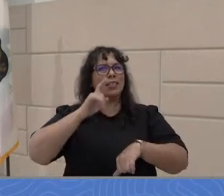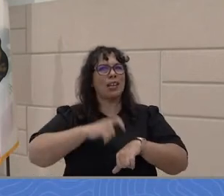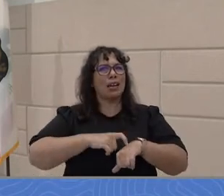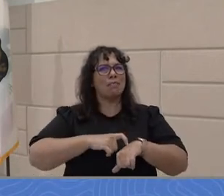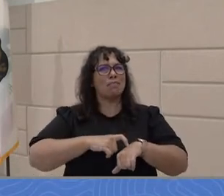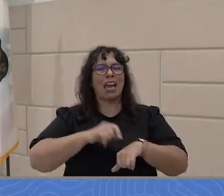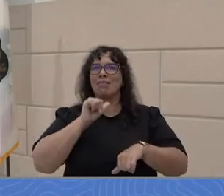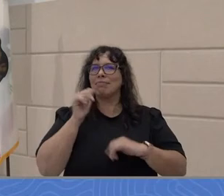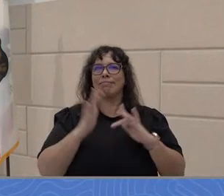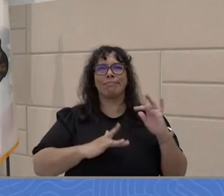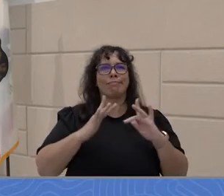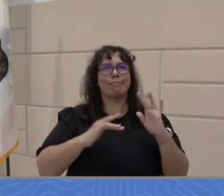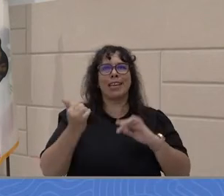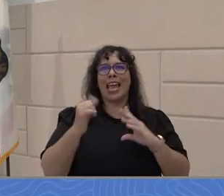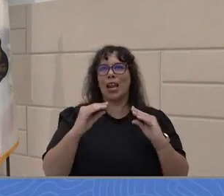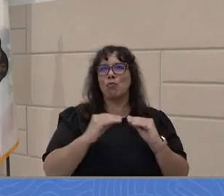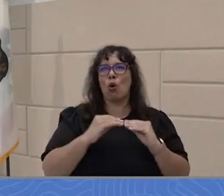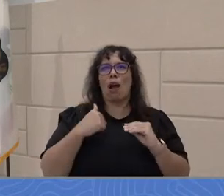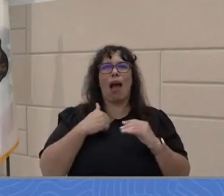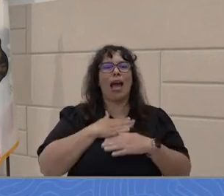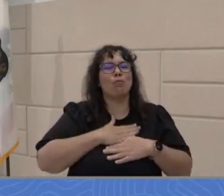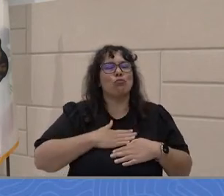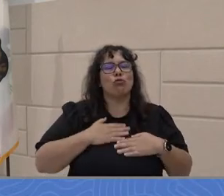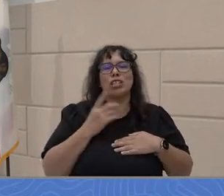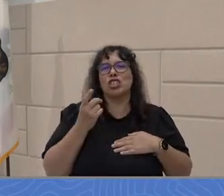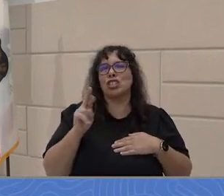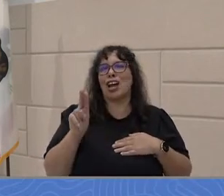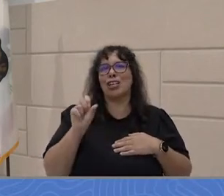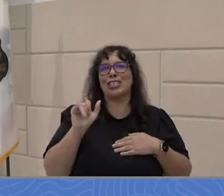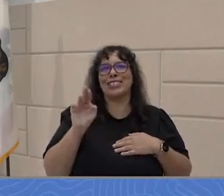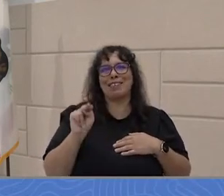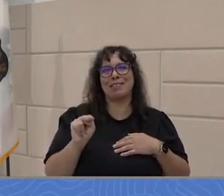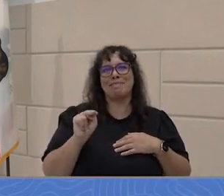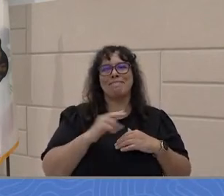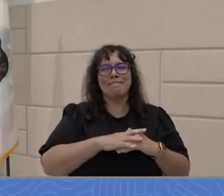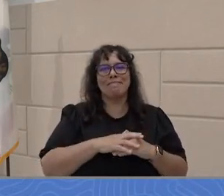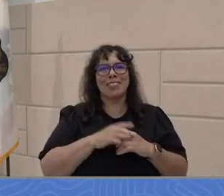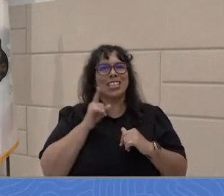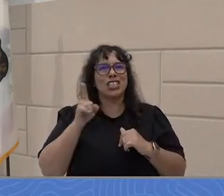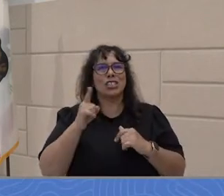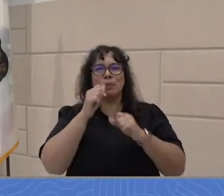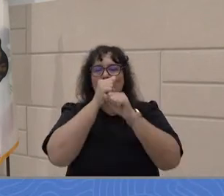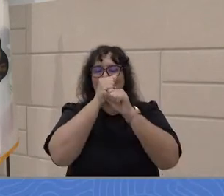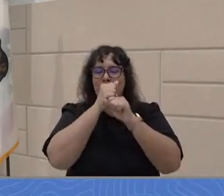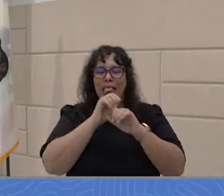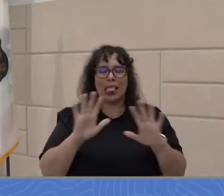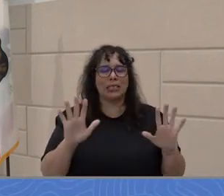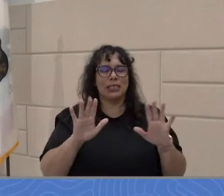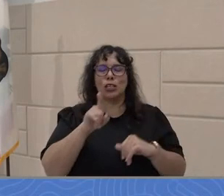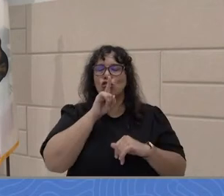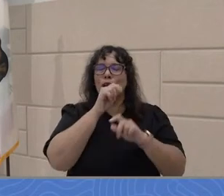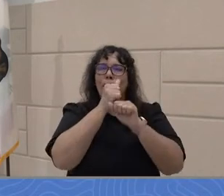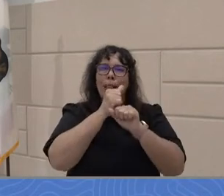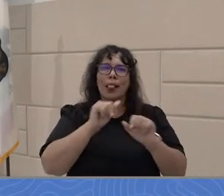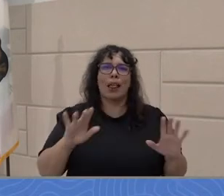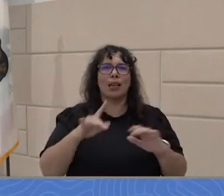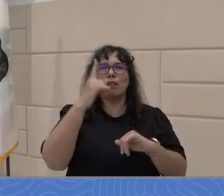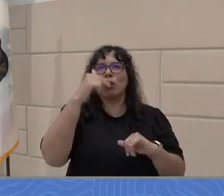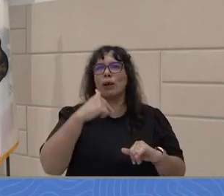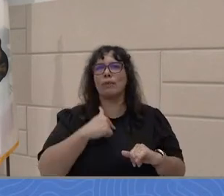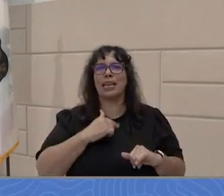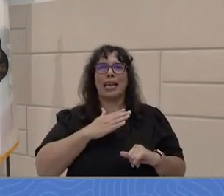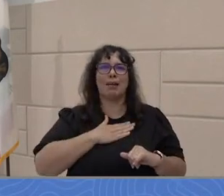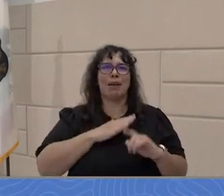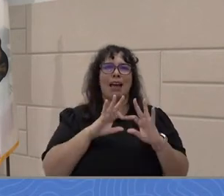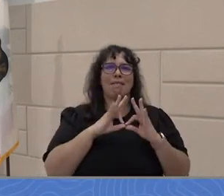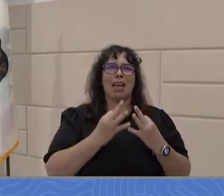លវេលាហើយអត់បានឈប់ពីសាលារៀនទៀតទេសូមអរគុណលោកទ័រសៃមុនគាត់ជាមនុស្សល្អណាស់ស